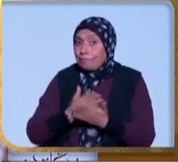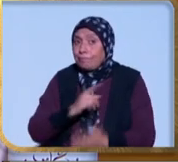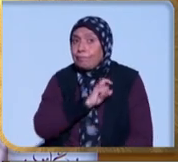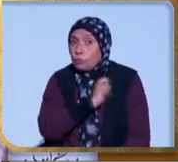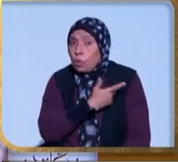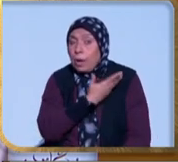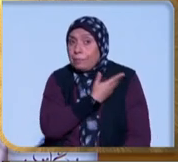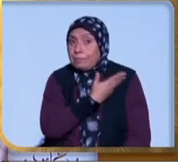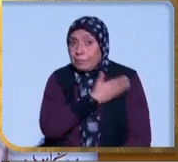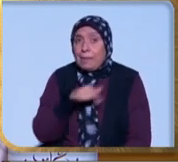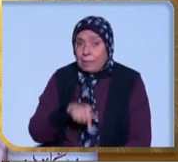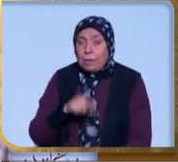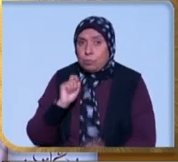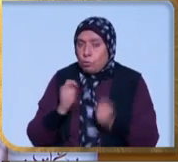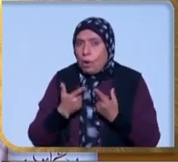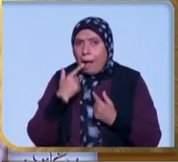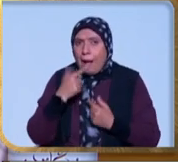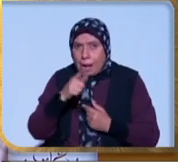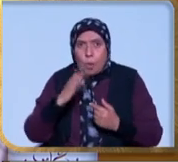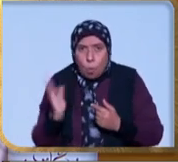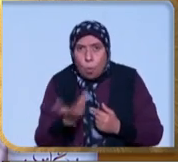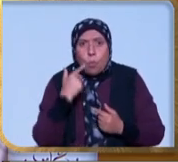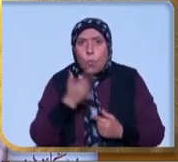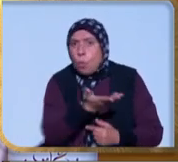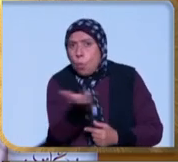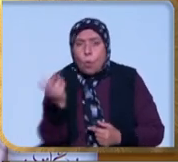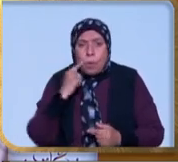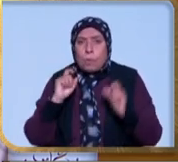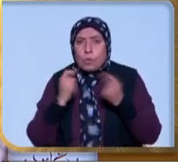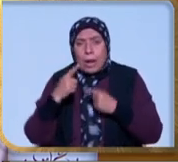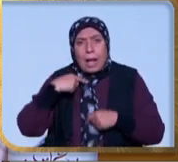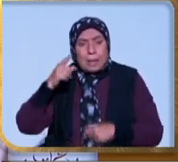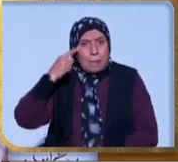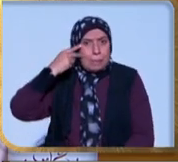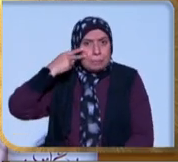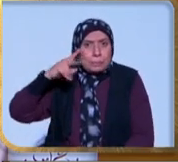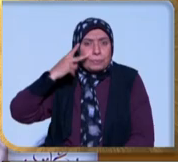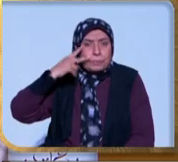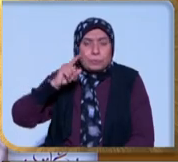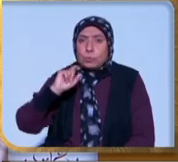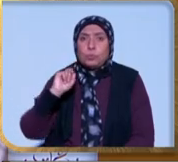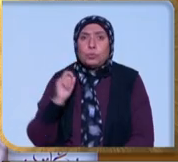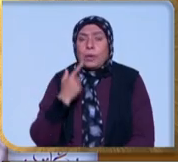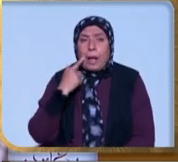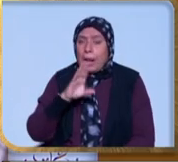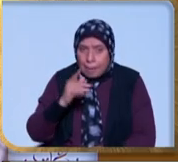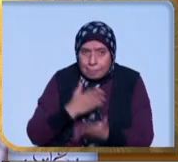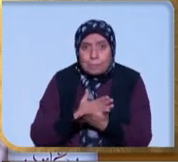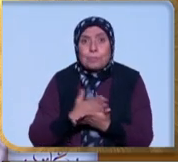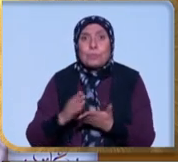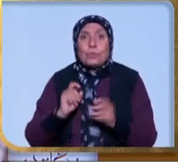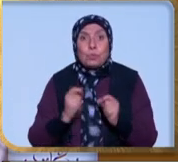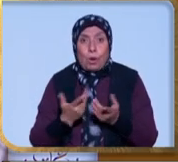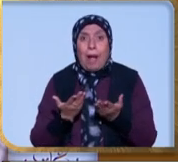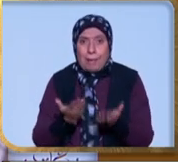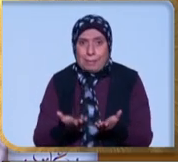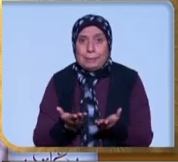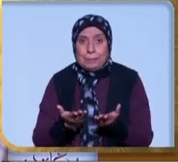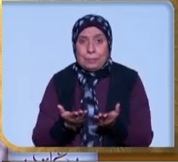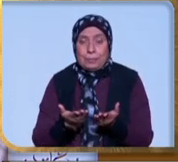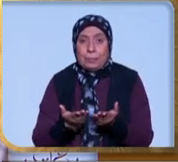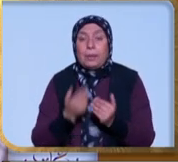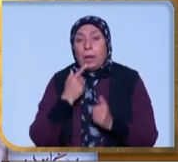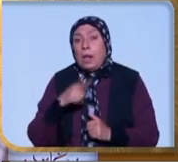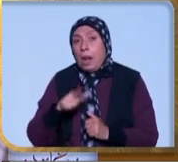نفس الإنسان، التعريف بقدر النعم، التنبيه من الغفلة، تطهير الإنسان من الذنوب. فلو الإنسان ربنا